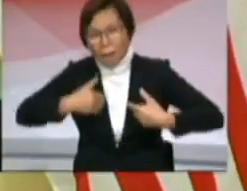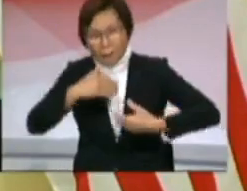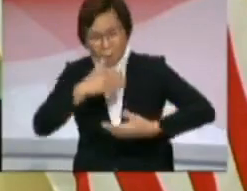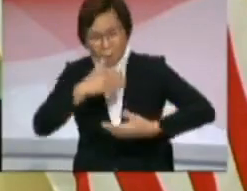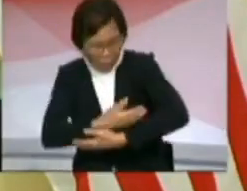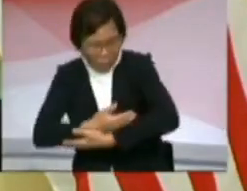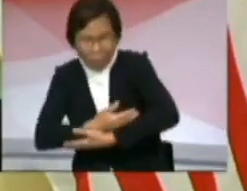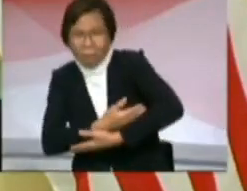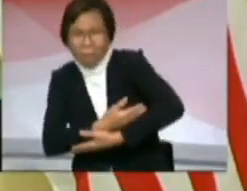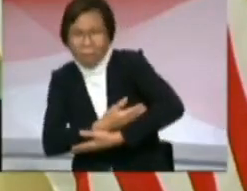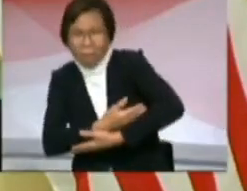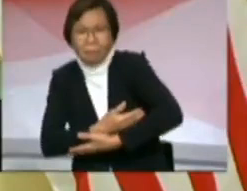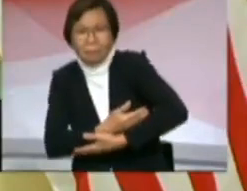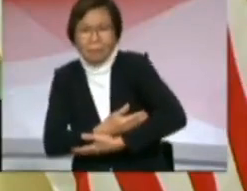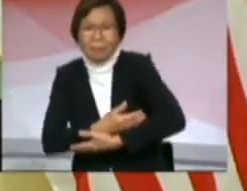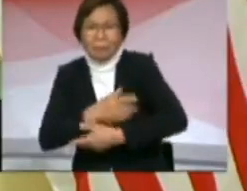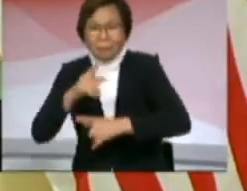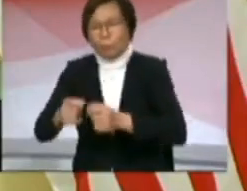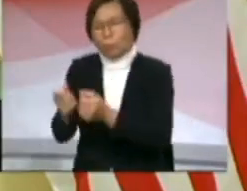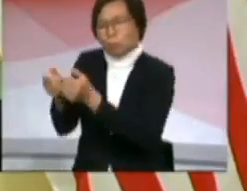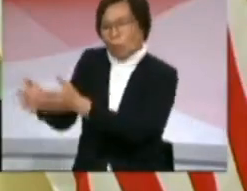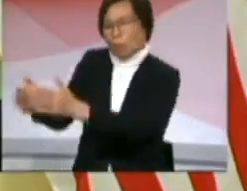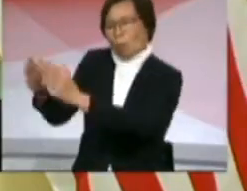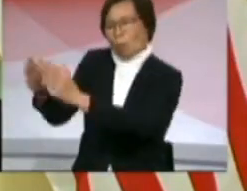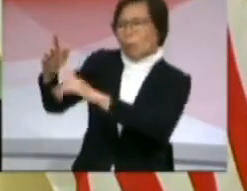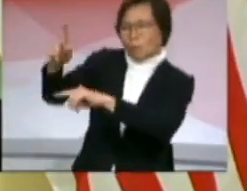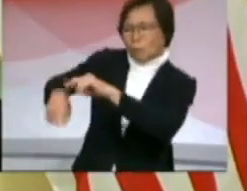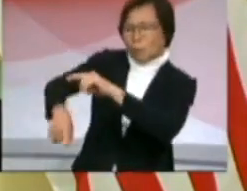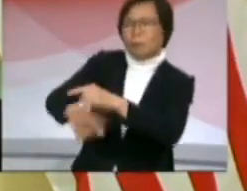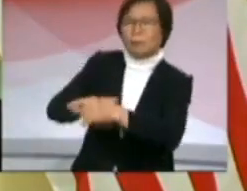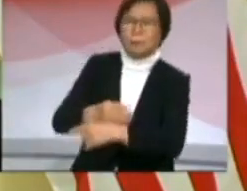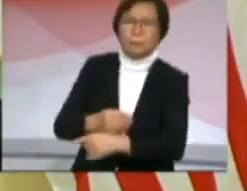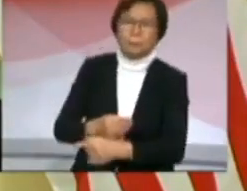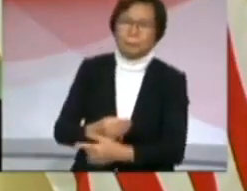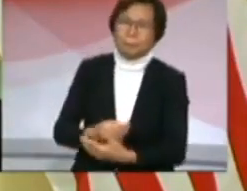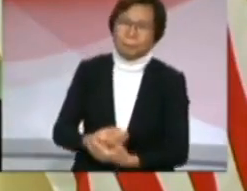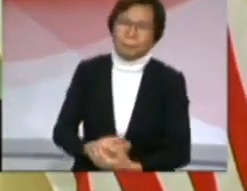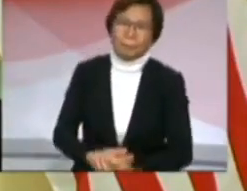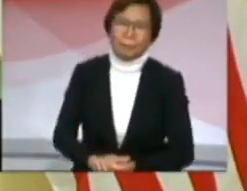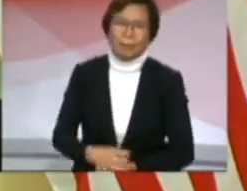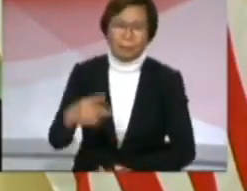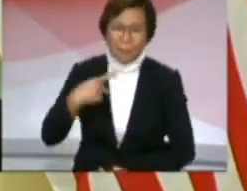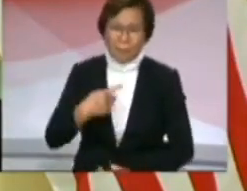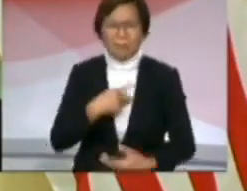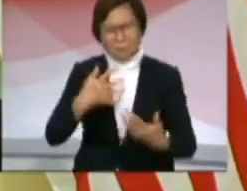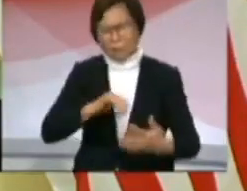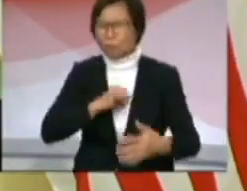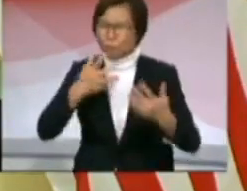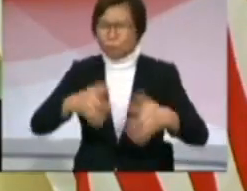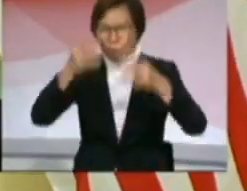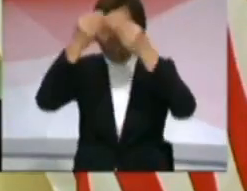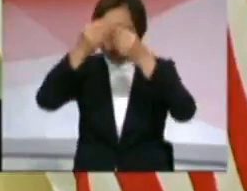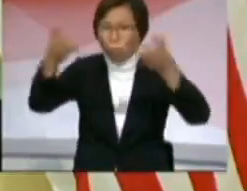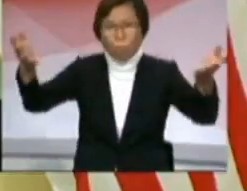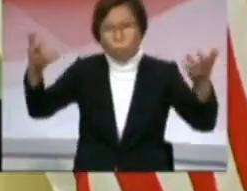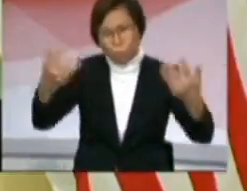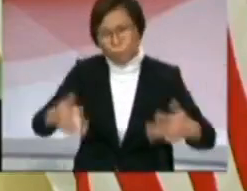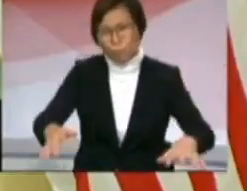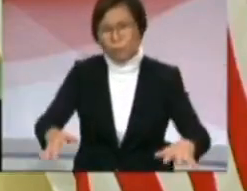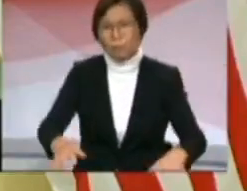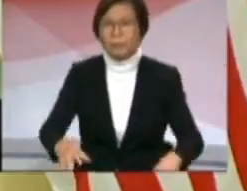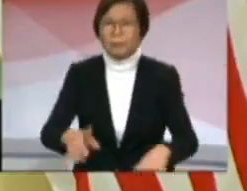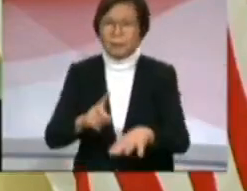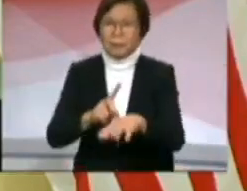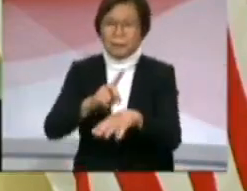anak kecil yang tidak boleh ditinggalkan di rumah dan sebagainya. Saya dah umumkan bahawa